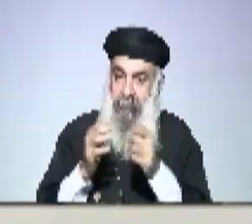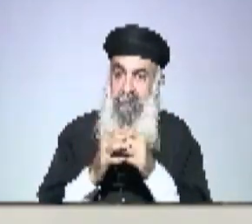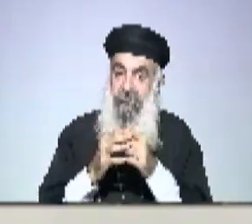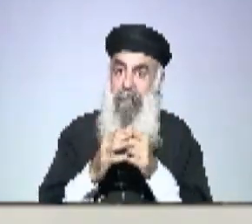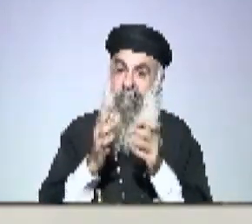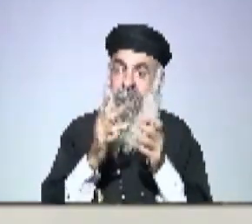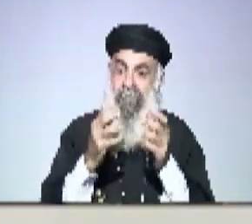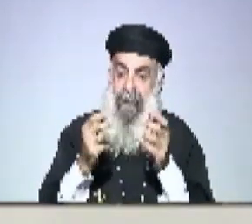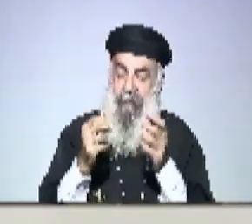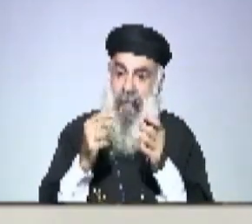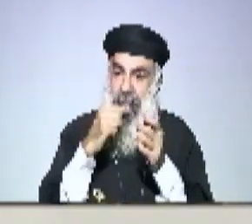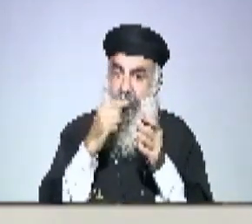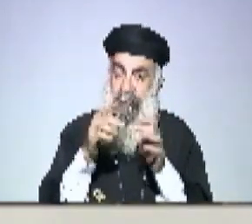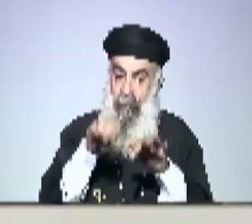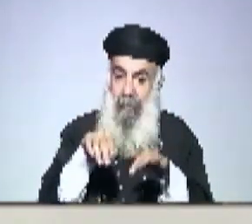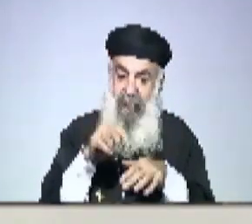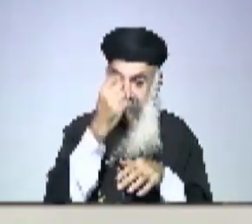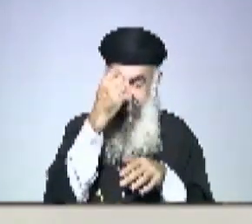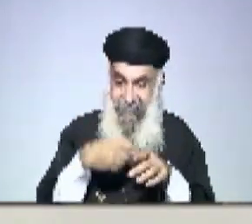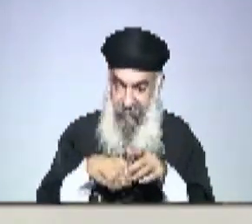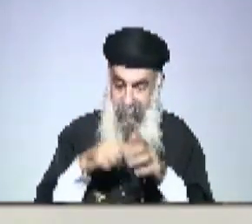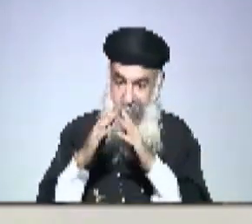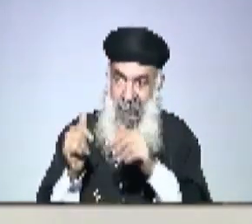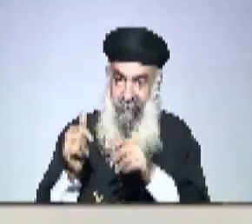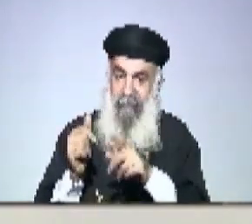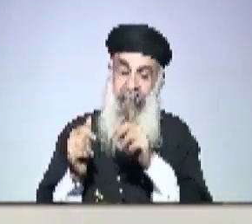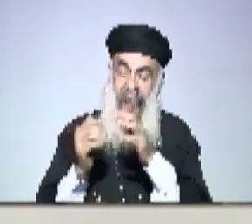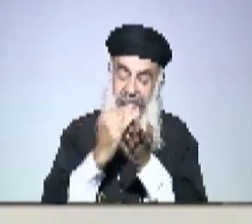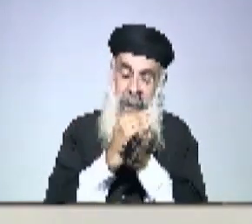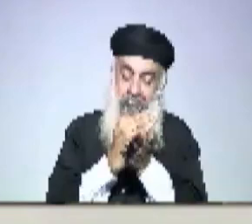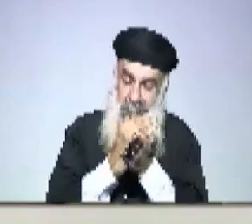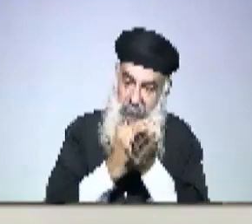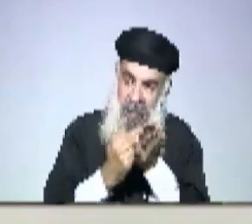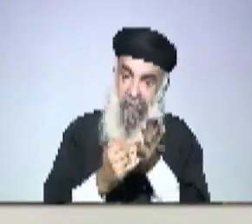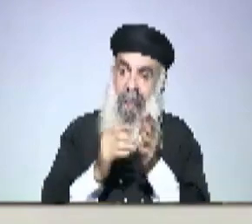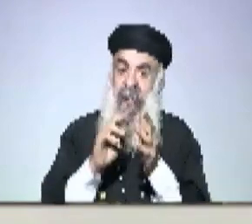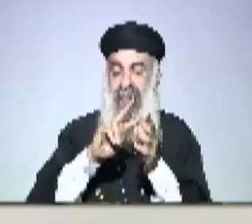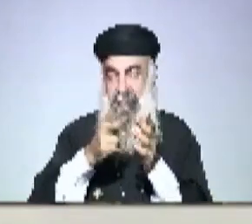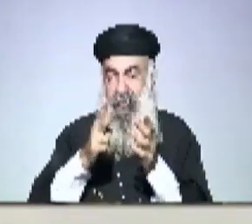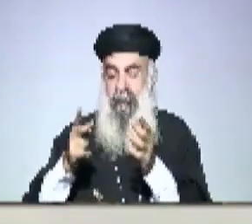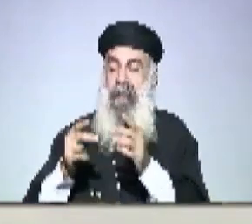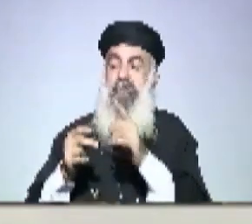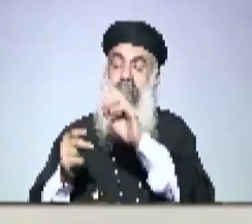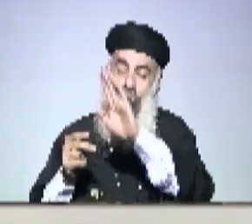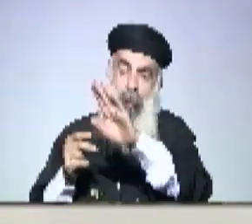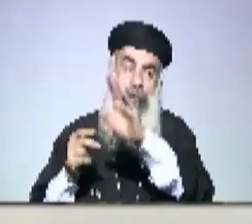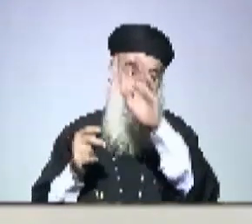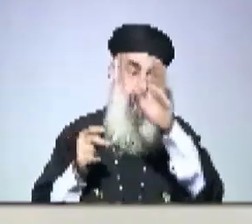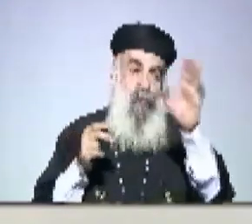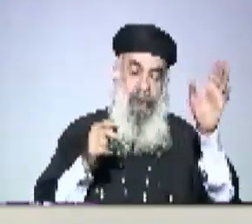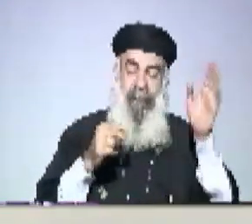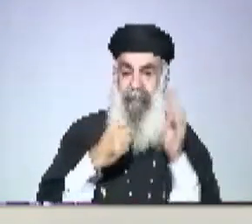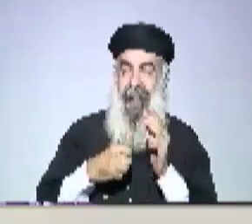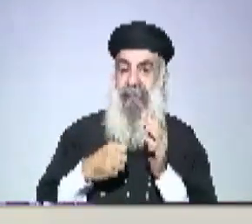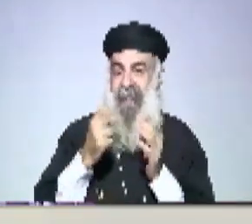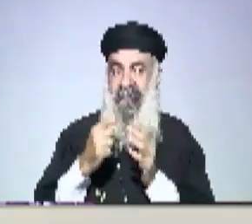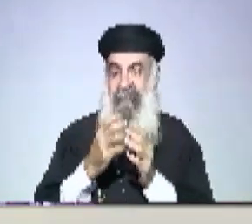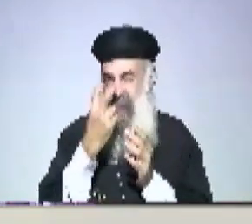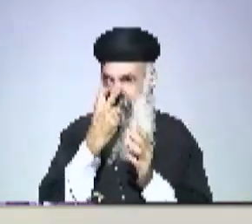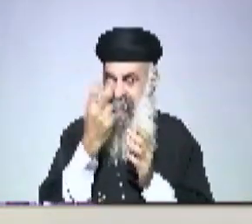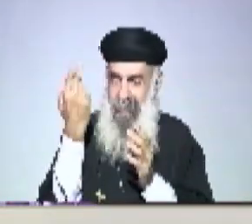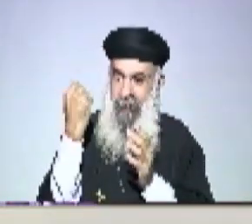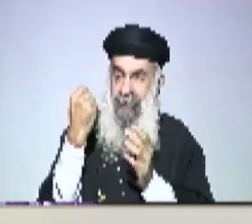المزامير دي مش موجوده بس في الكنيسه الابطيه كتاب الاجبيه بصور اخرى موجود في الكنائس التقليديه